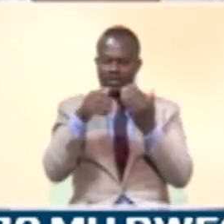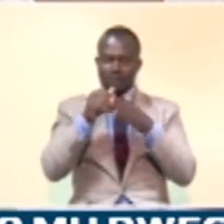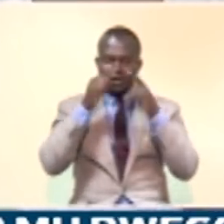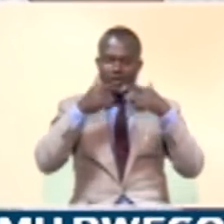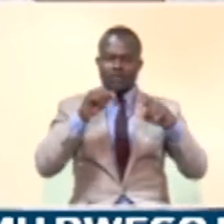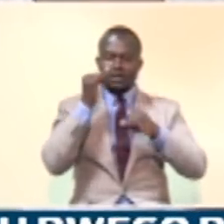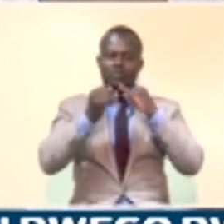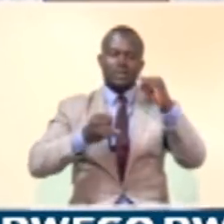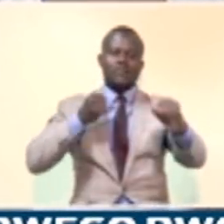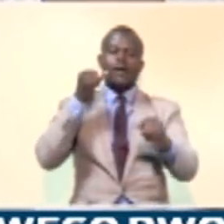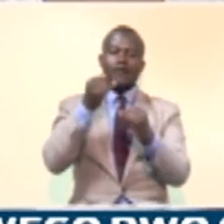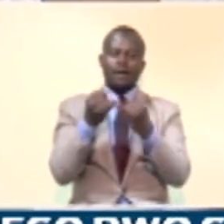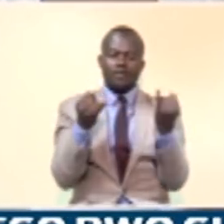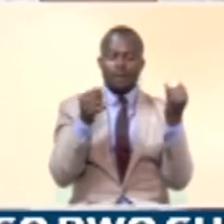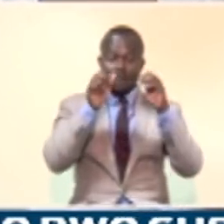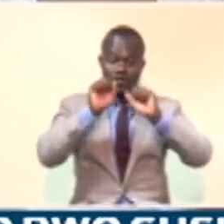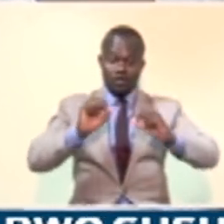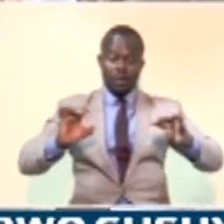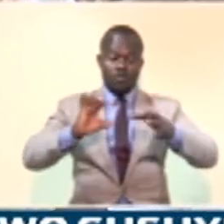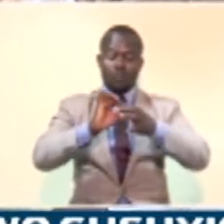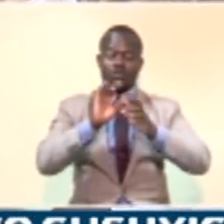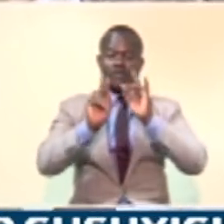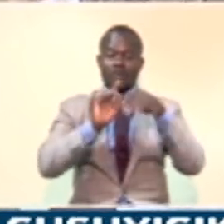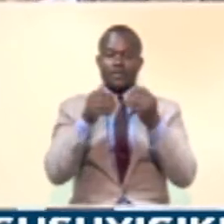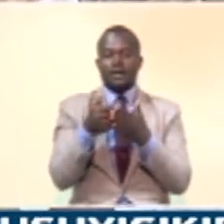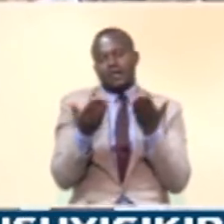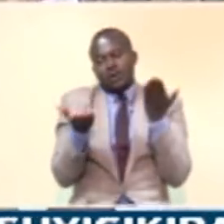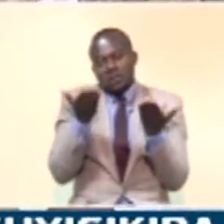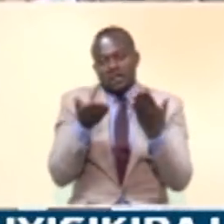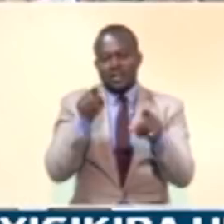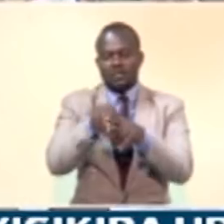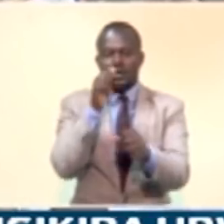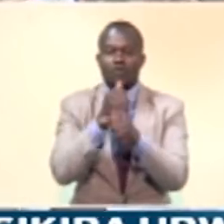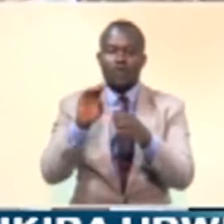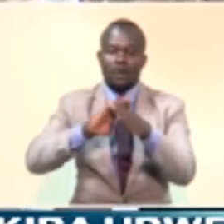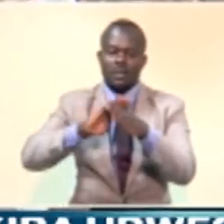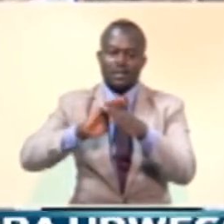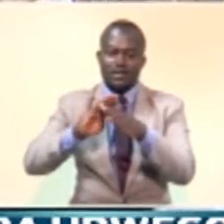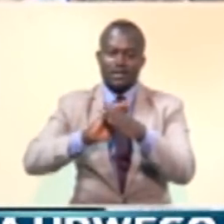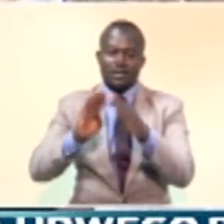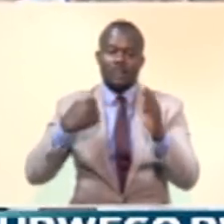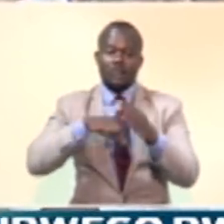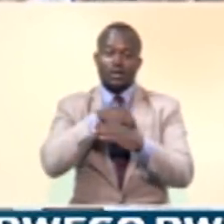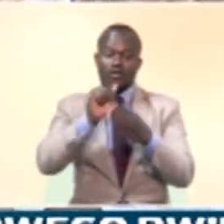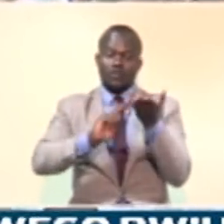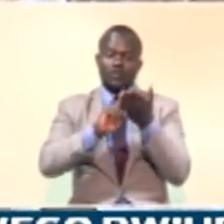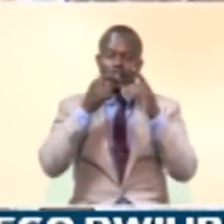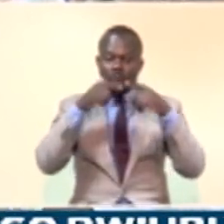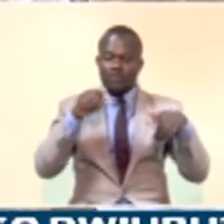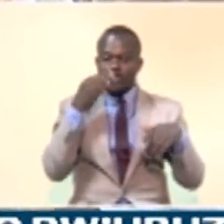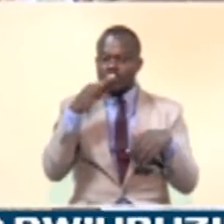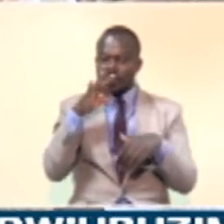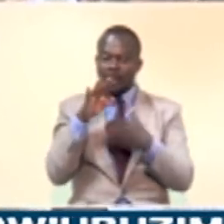ururimi mpuzamahanga rubasha guhuza abantu. Wenda nko gukora business ushaka kwifashisha ururimi